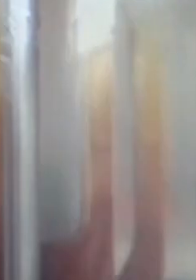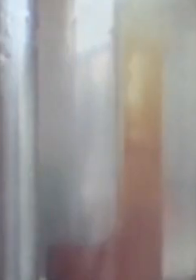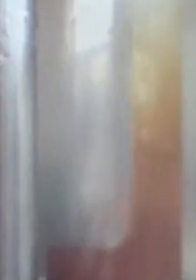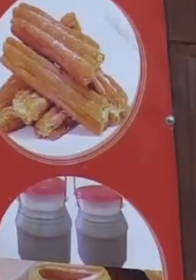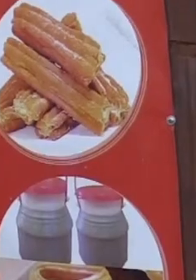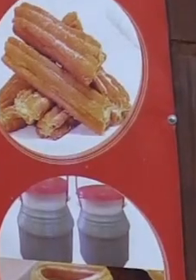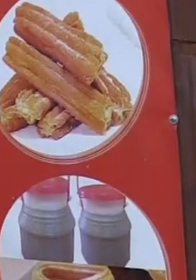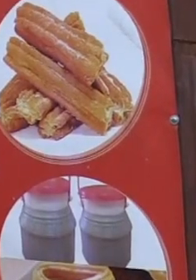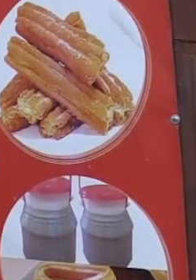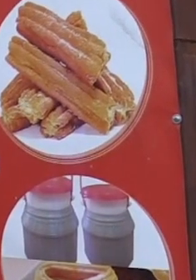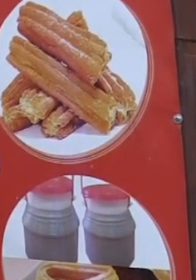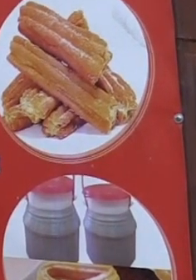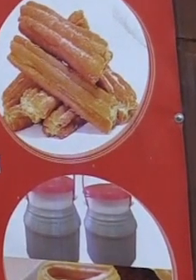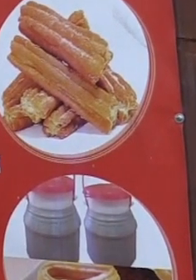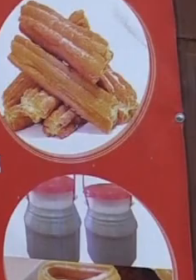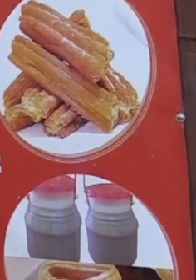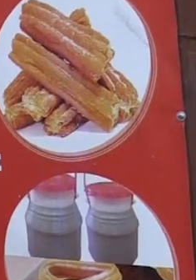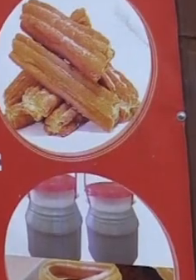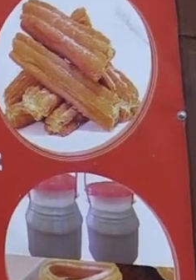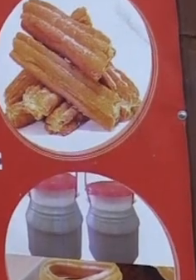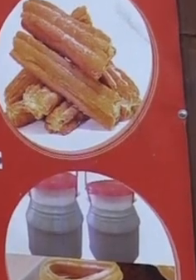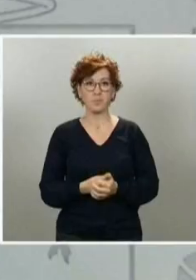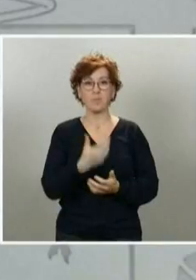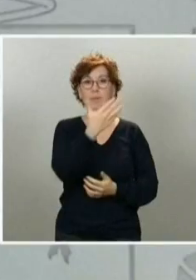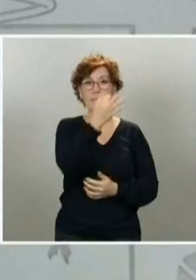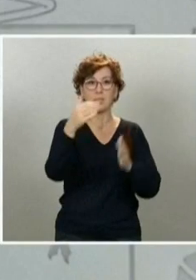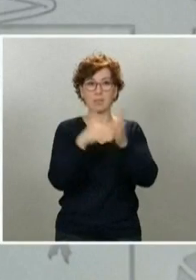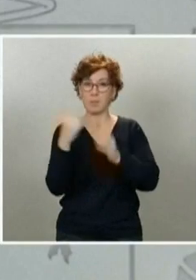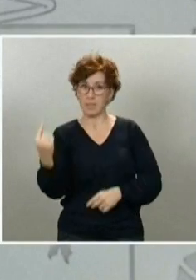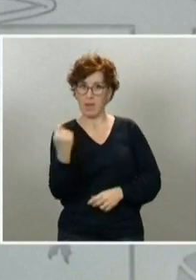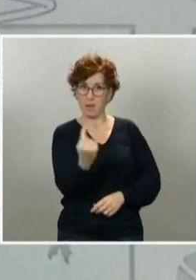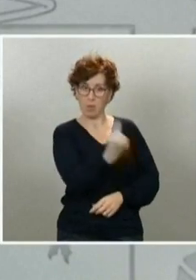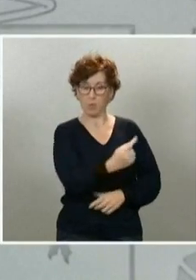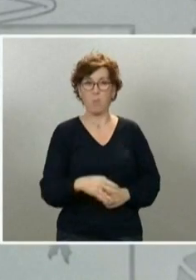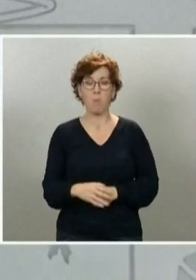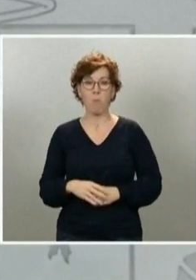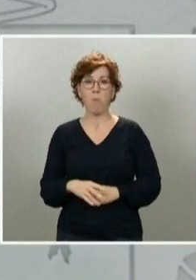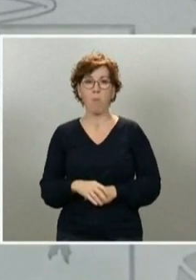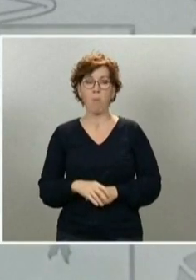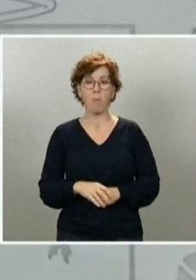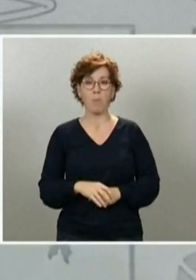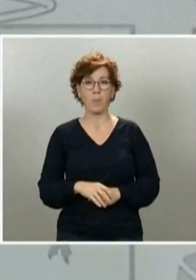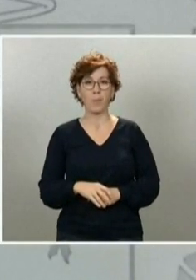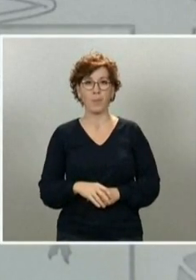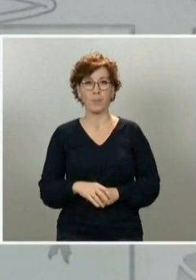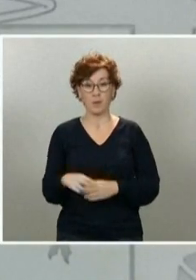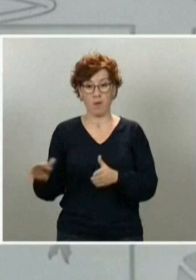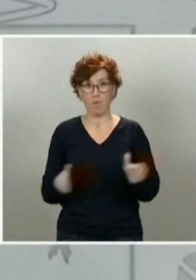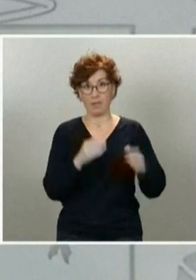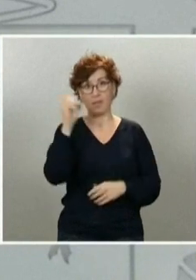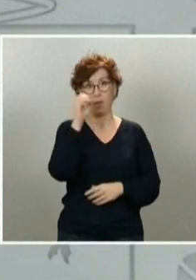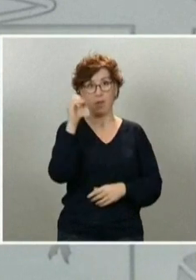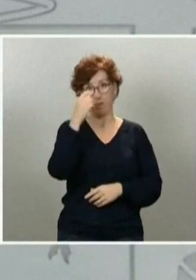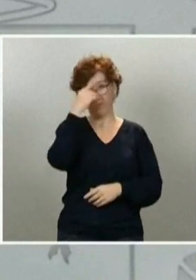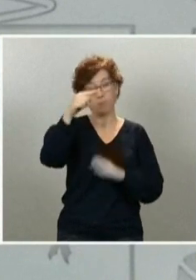Diese Lockerung ist Teil des sogenannten Vier-Phasen-Plans. Phase 0 umfasst die Forderungen, die bereits in